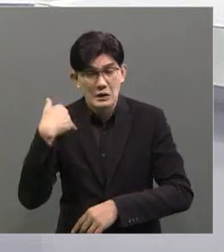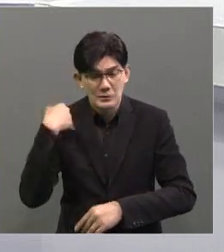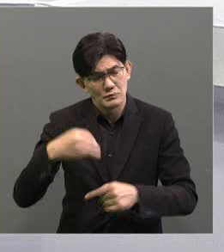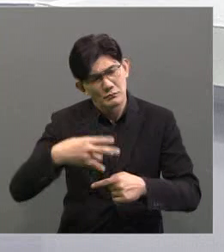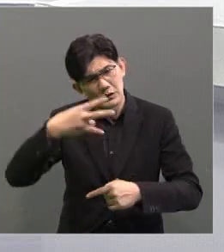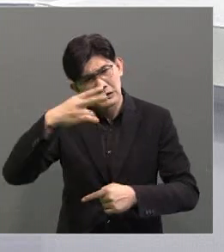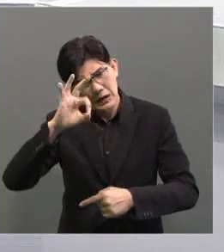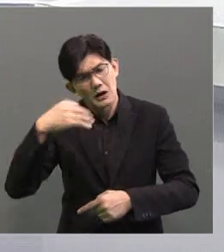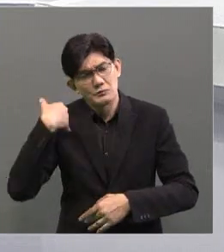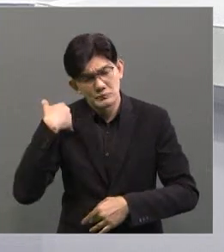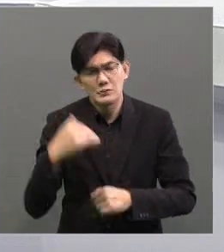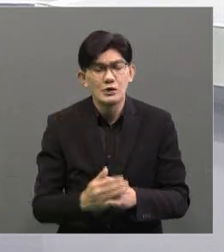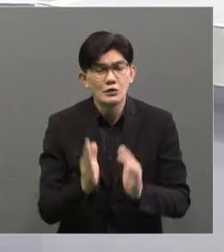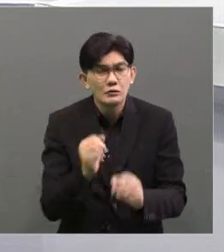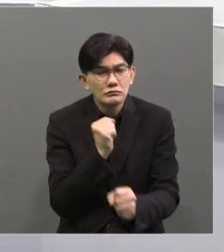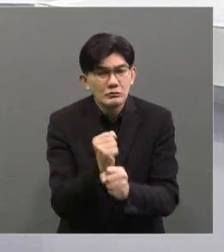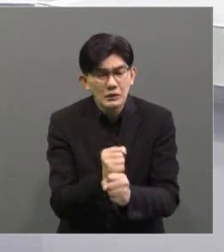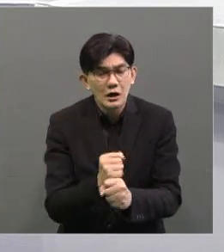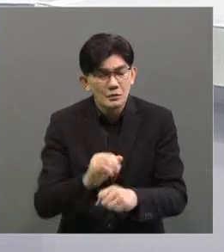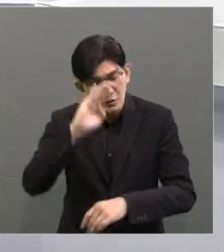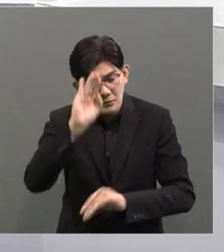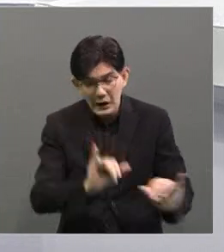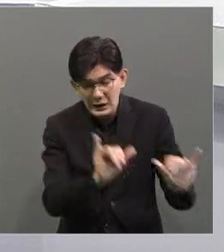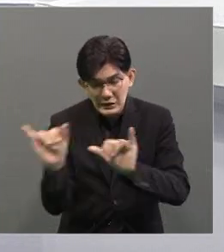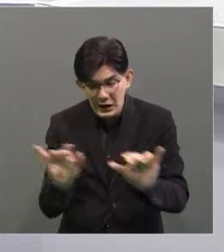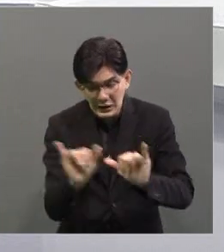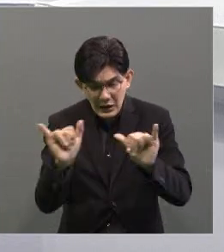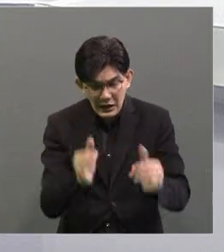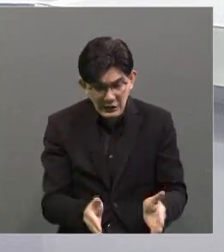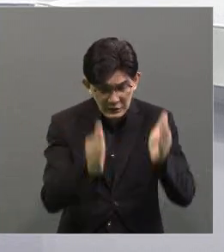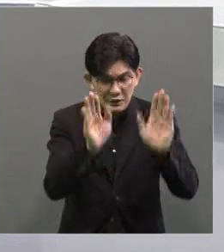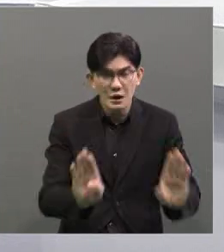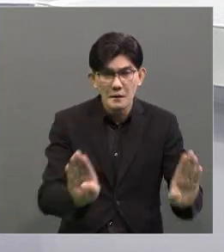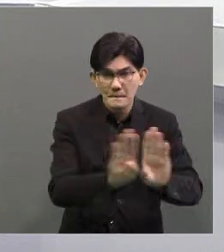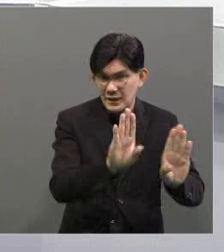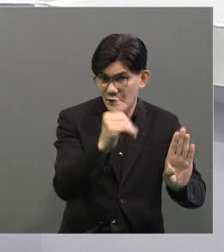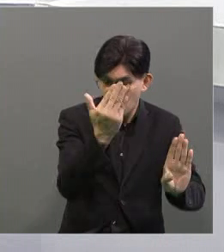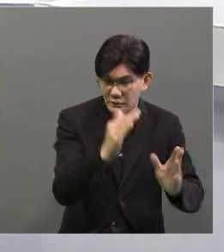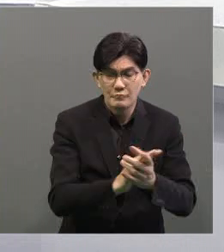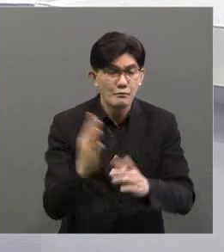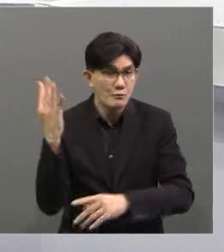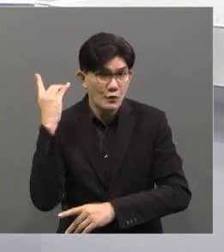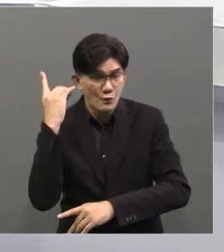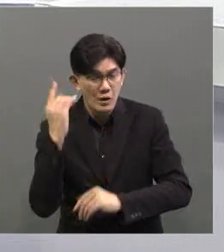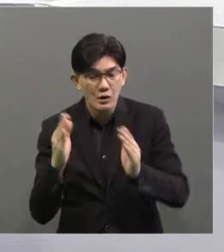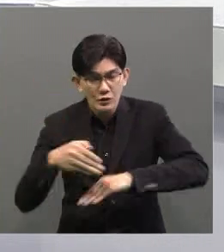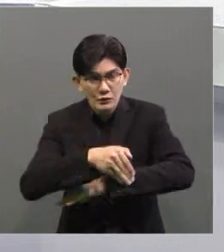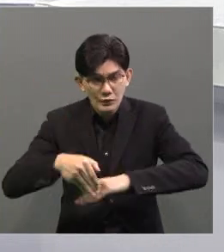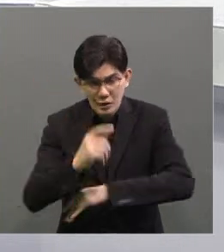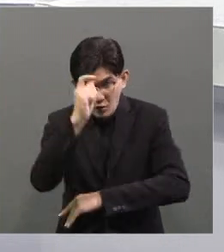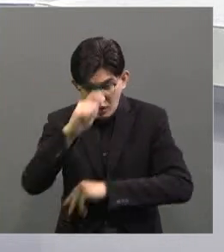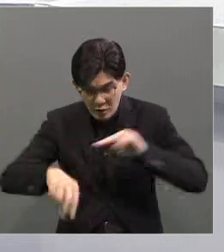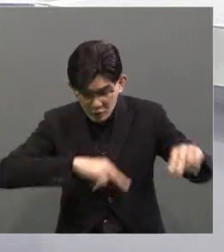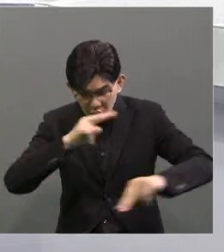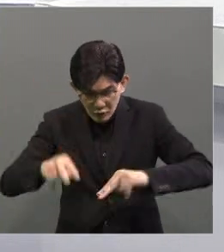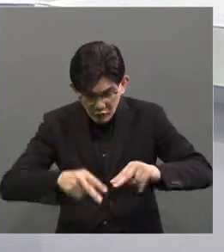ผู้ป่วยตลอดจนเจ้าหน้าที่ออกจากอาคารแล้วก็ปิดให้บริการตึกดังกล่าวเป็นการชั่วคราวแต่ว่าเมื่อวานเนี่ยทางวิศวกรรมสถานได้เข้าไปตรวจสอบโ